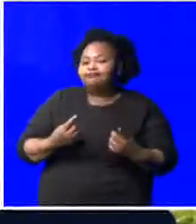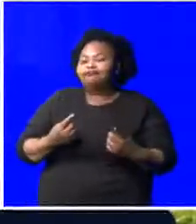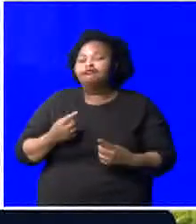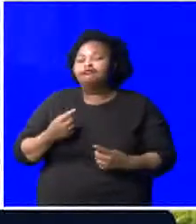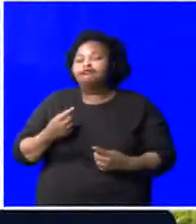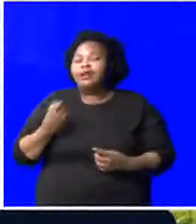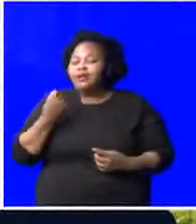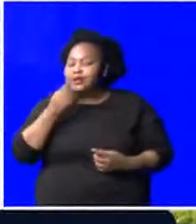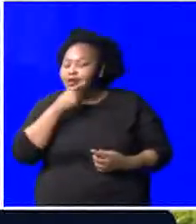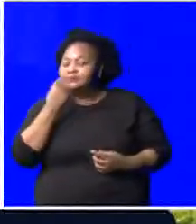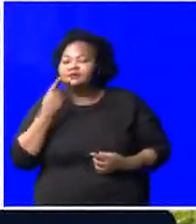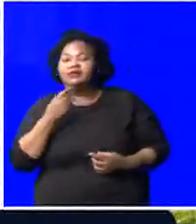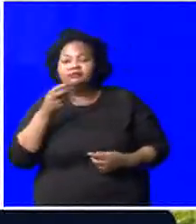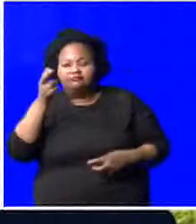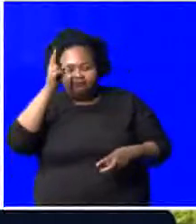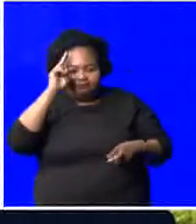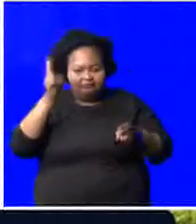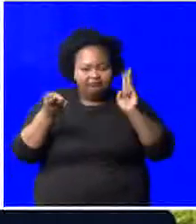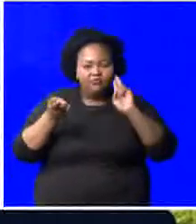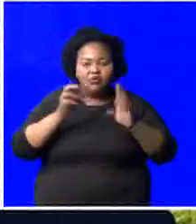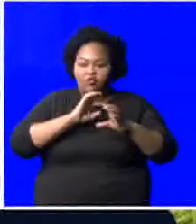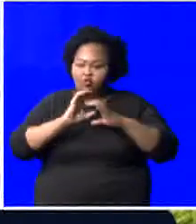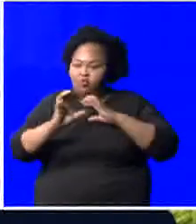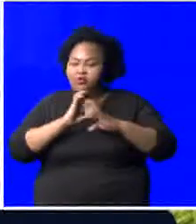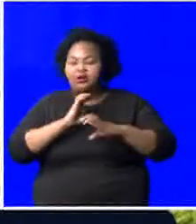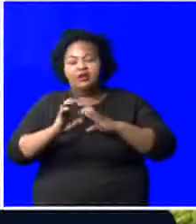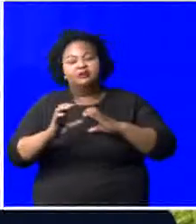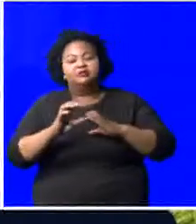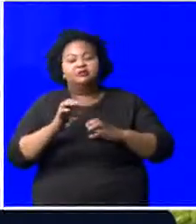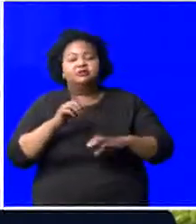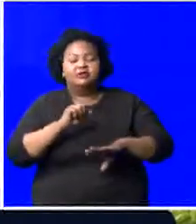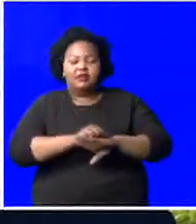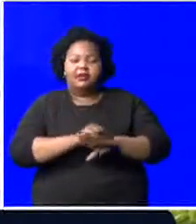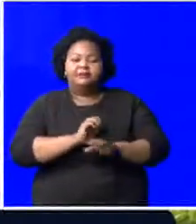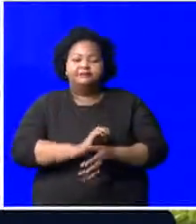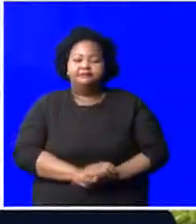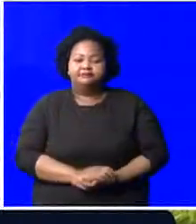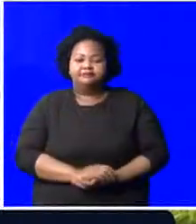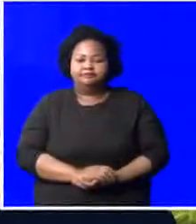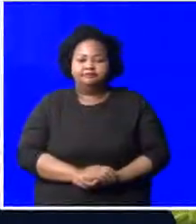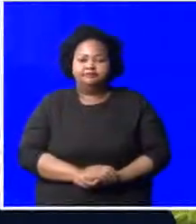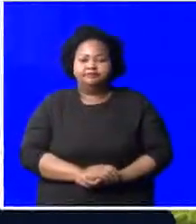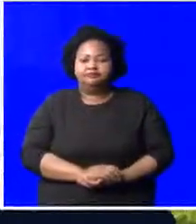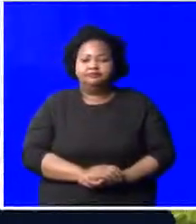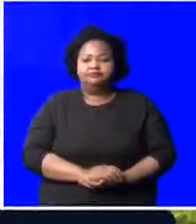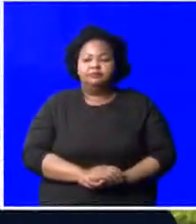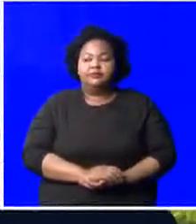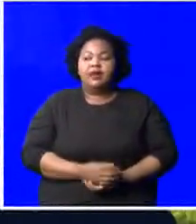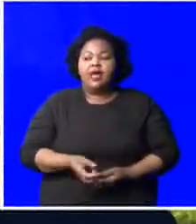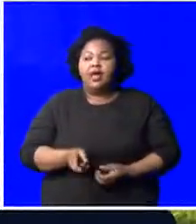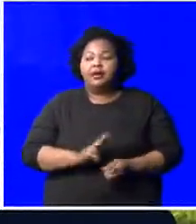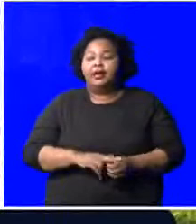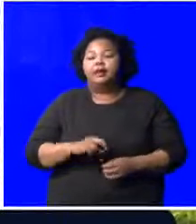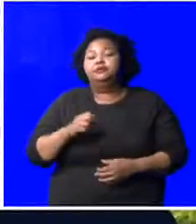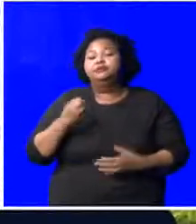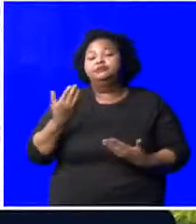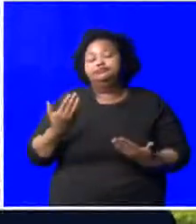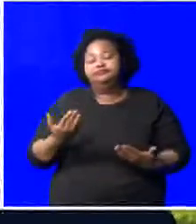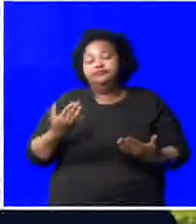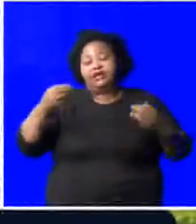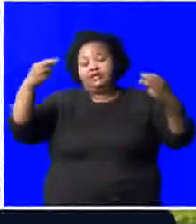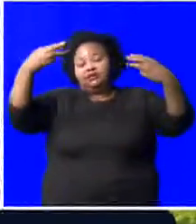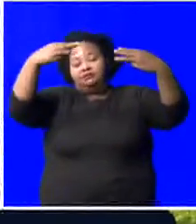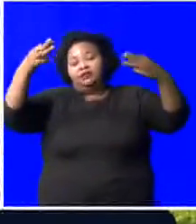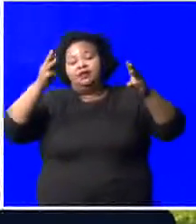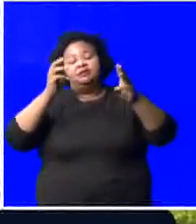Mpangazitha akhululeke ngekuba seceleni kwayo. Mpangazitha kube futhi invoza letawuthi naseyilapha ngekhathi